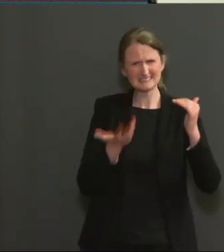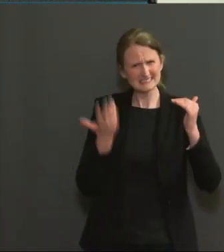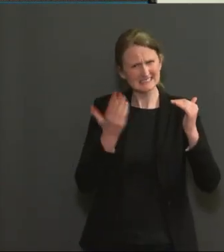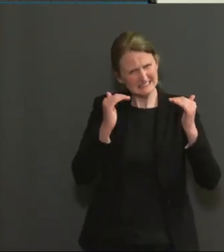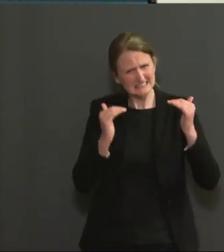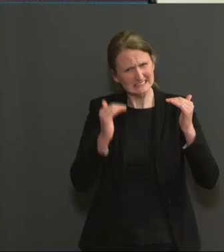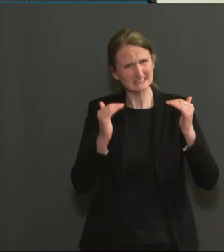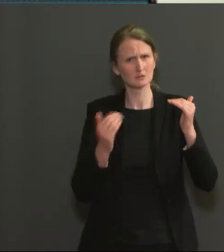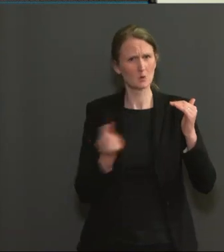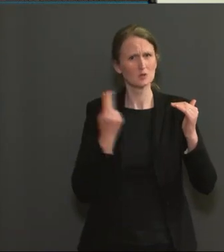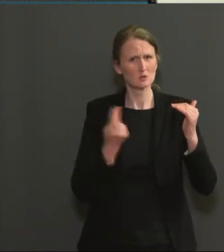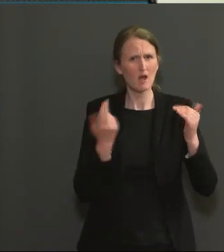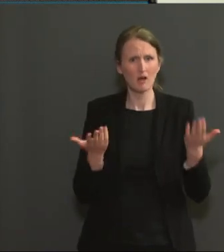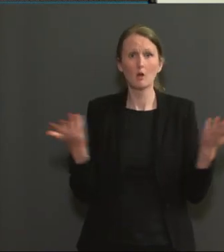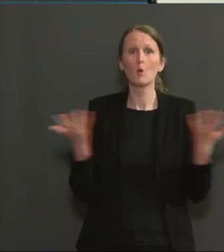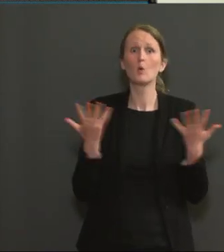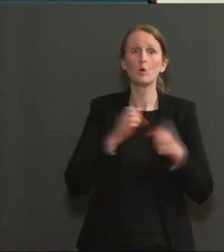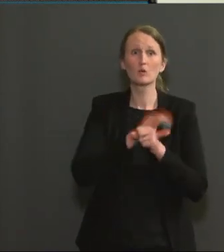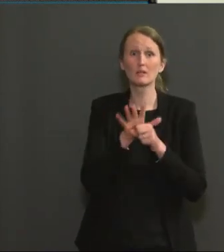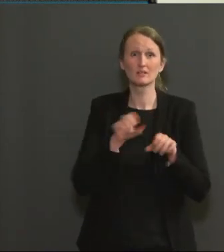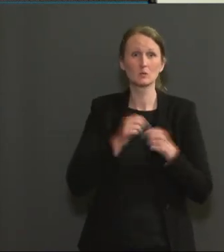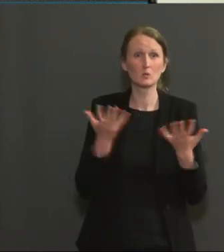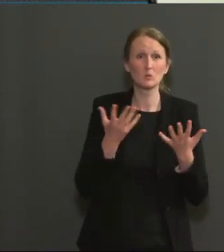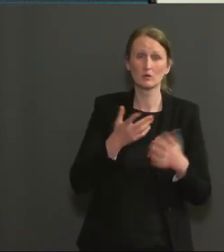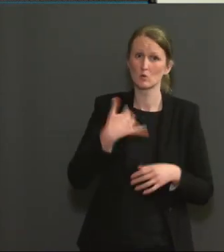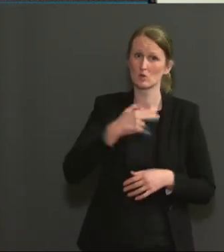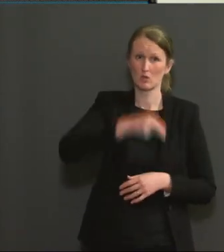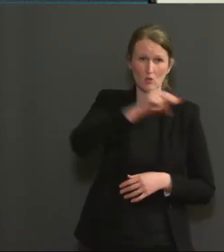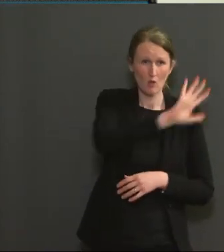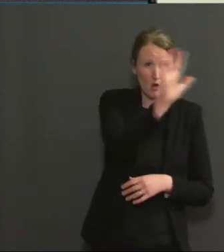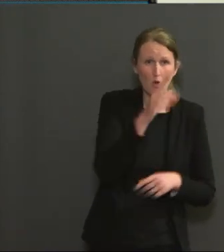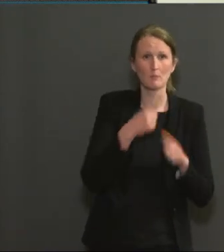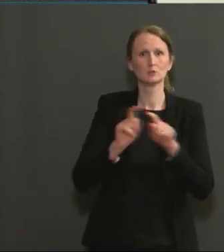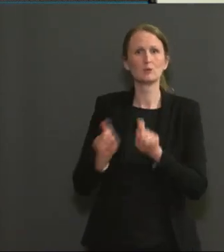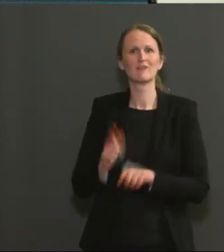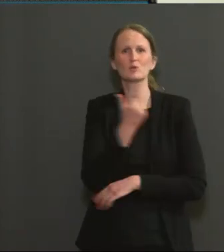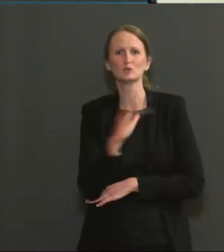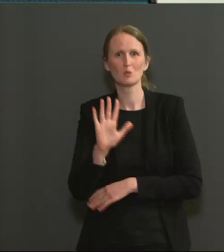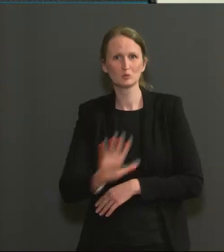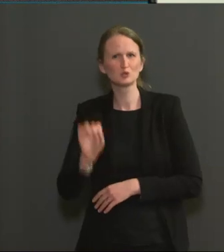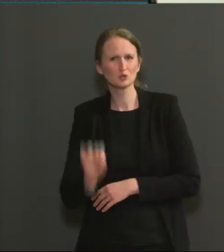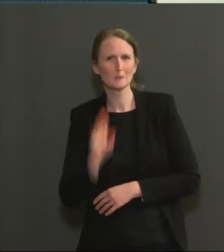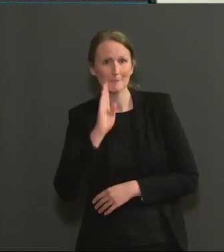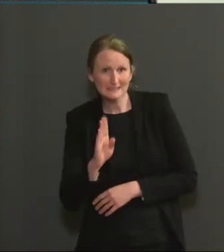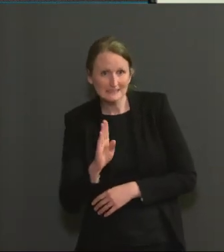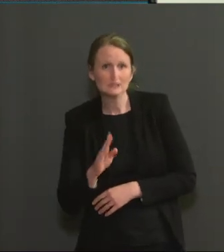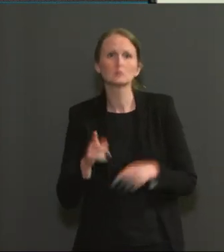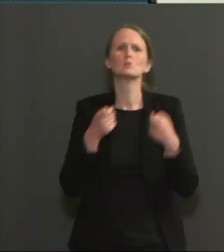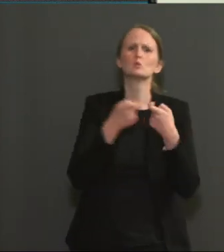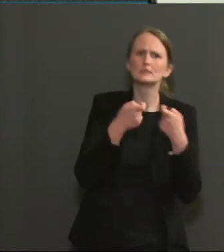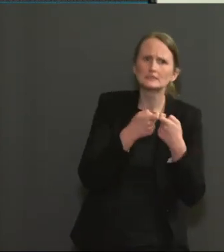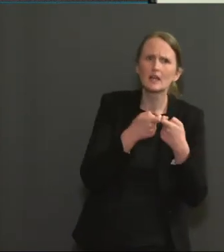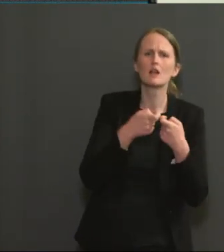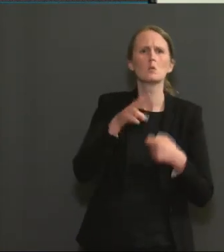et aussi dans la province de Luxembourg actuellement à Bruxelles en Wallonie on continue à voir les chiffres